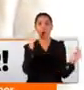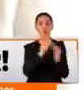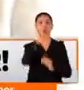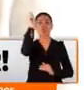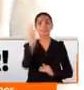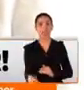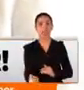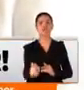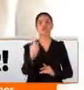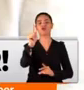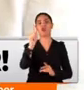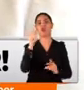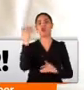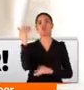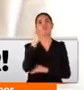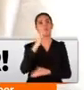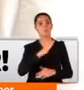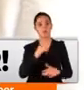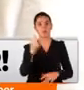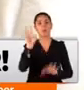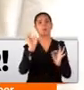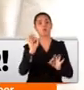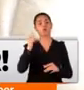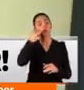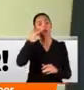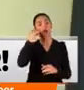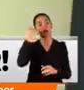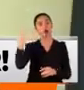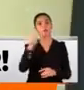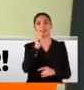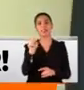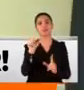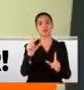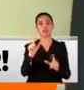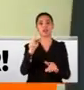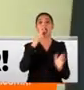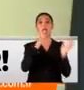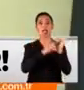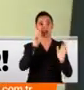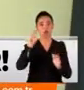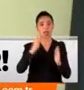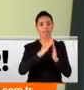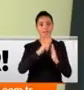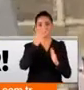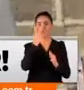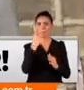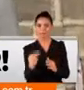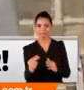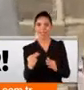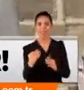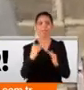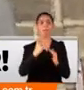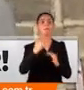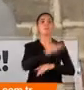gerçek anlamda yerel markalar var. Mutlaka onlara danışmalar gerekir. İlandan görüp, evi beğenip, özellikle